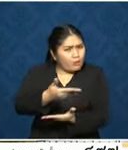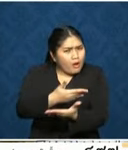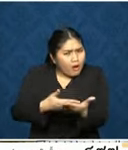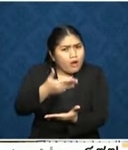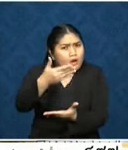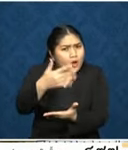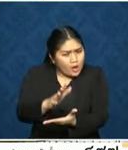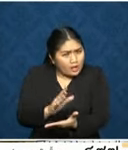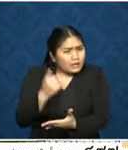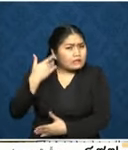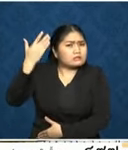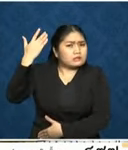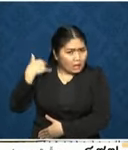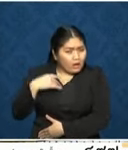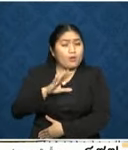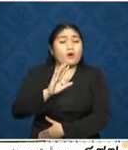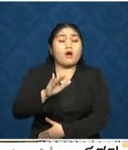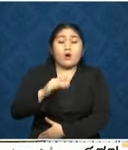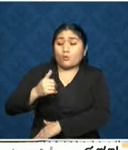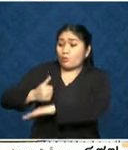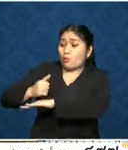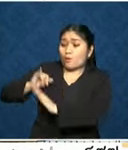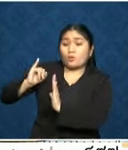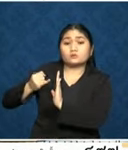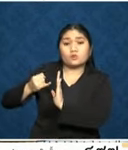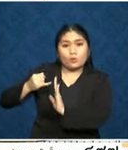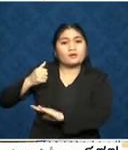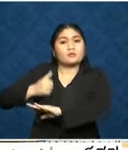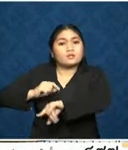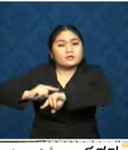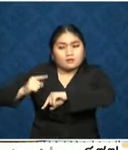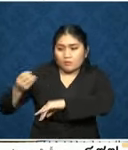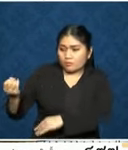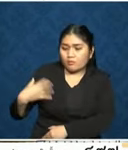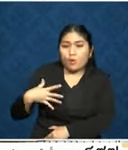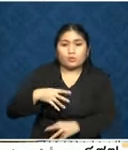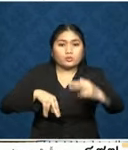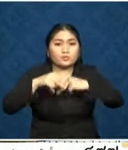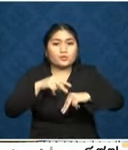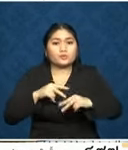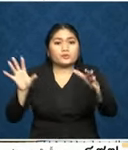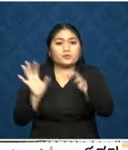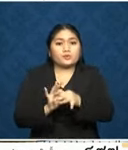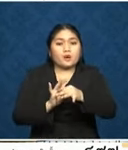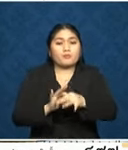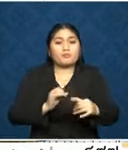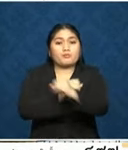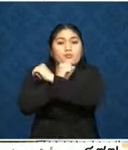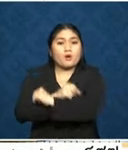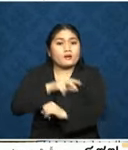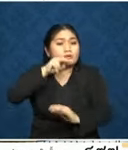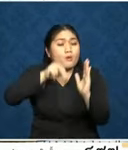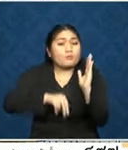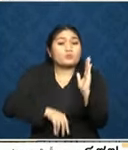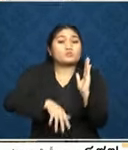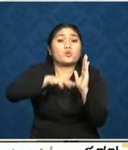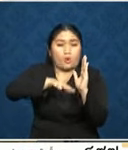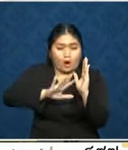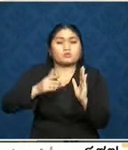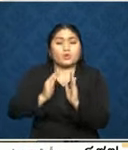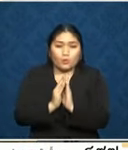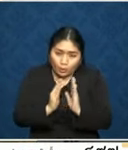อาหารรือครั้งที่แล้วนะครับตอนนี้ท่านผู้ว่าราชารจังหวัดและท่านนายอำเภอได้ดูแลเกี่ยวกับการป้องกันปัญหาน้ำท่วมของอำเภอโคตสำโรงนะครับก็ต้อง